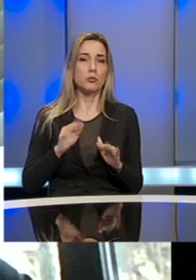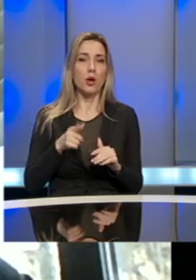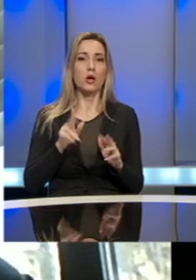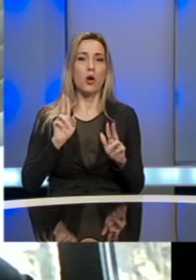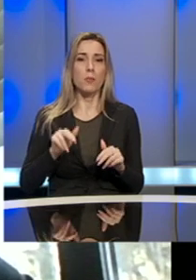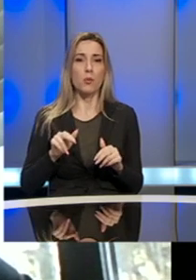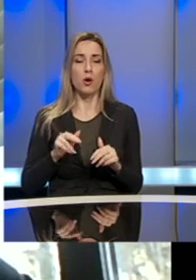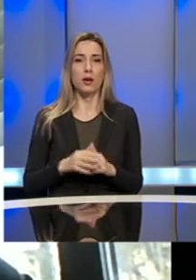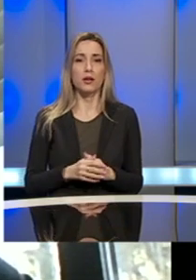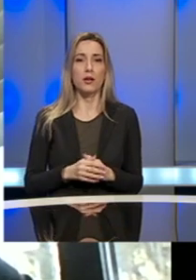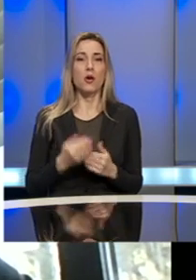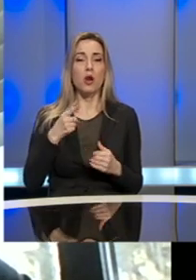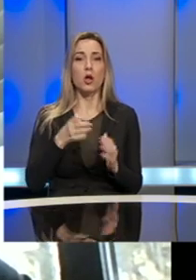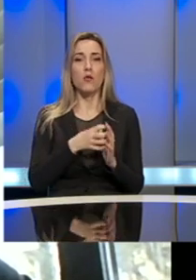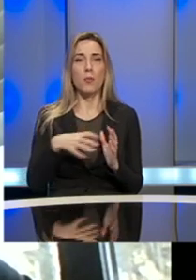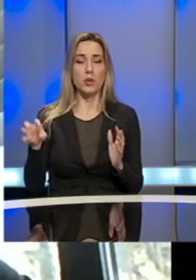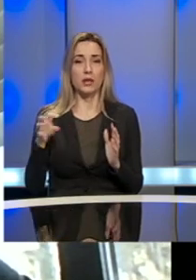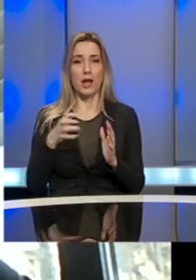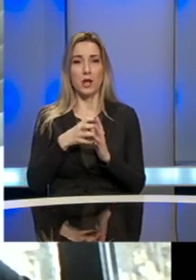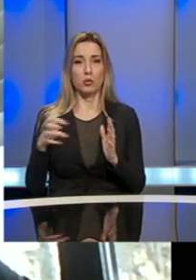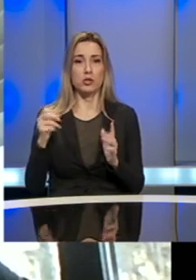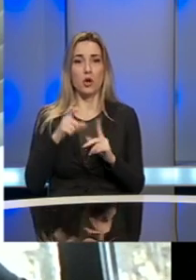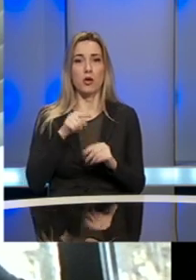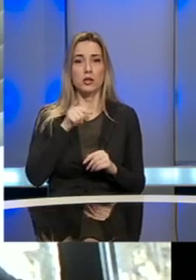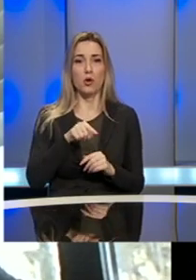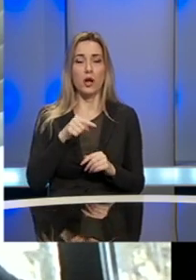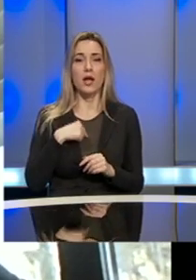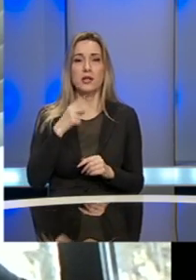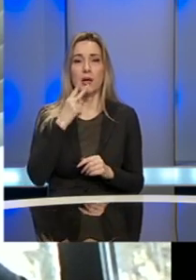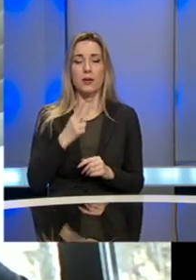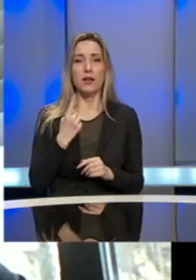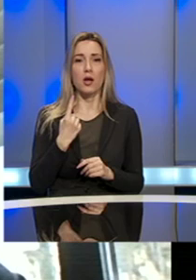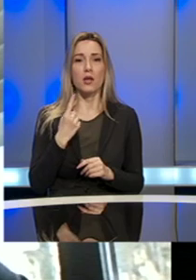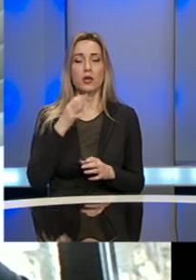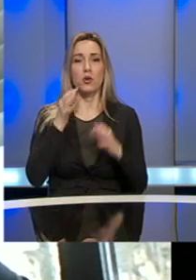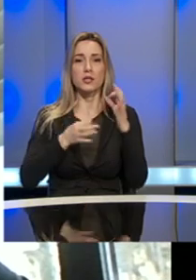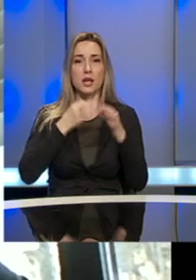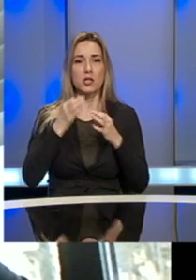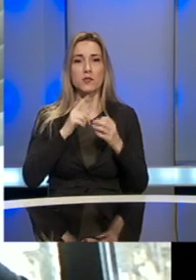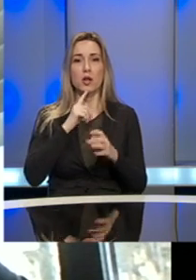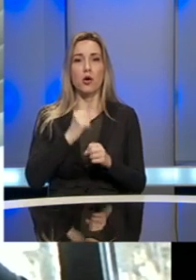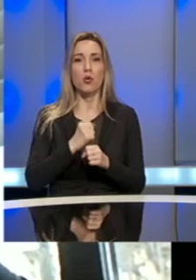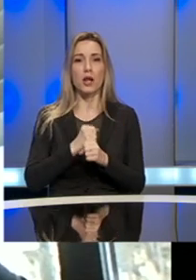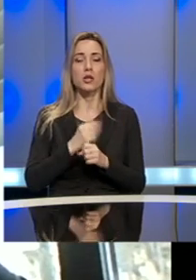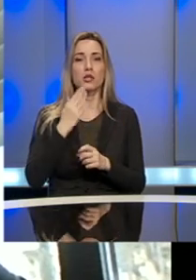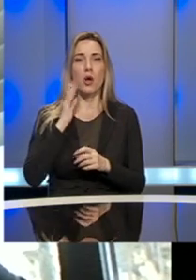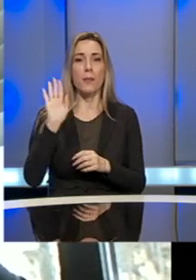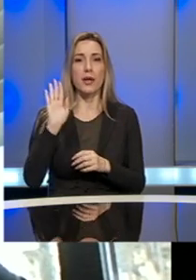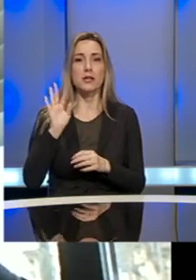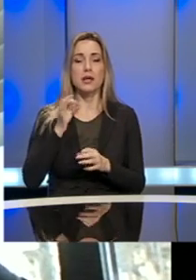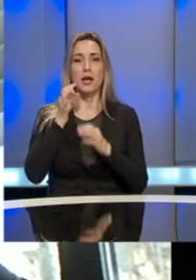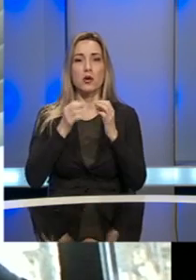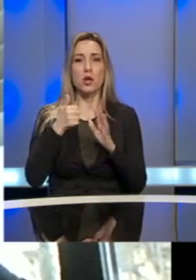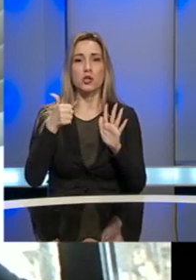i oporaviti. Koliko ovo potraje duže od toga, evo ja sam upravo gledao jedno istraživanje koje je urađeno u Americi na uzorku